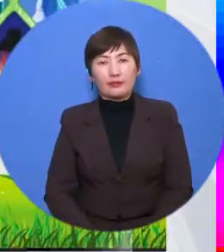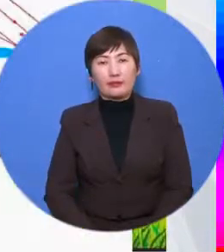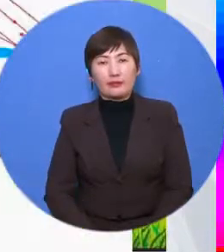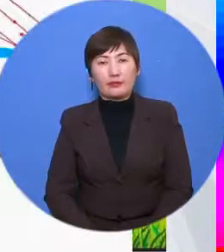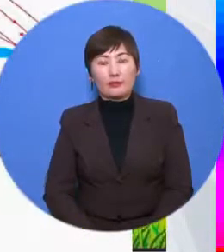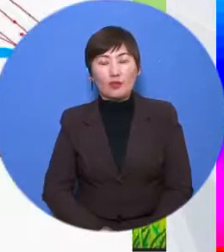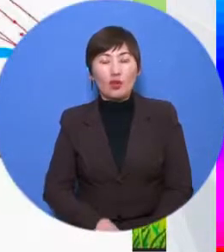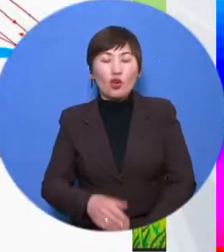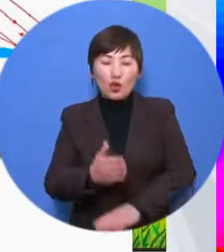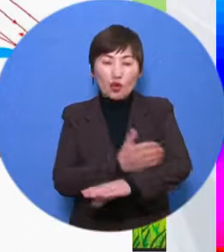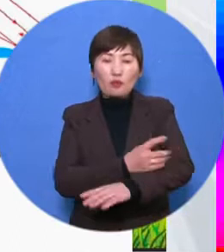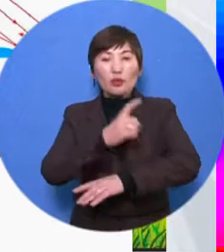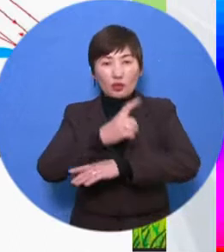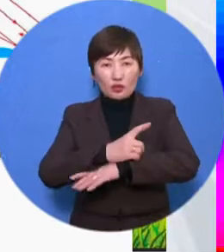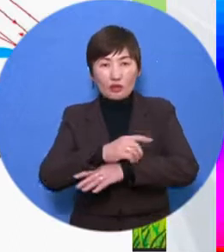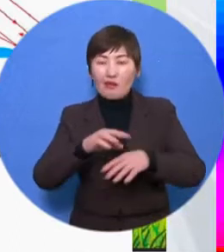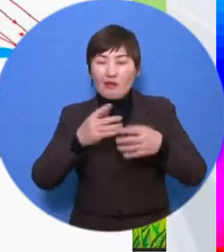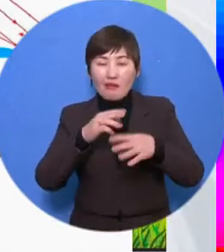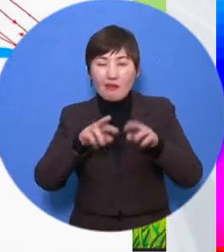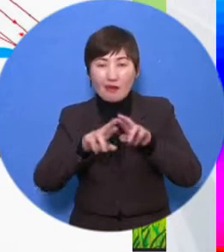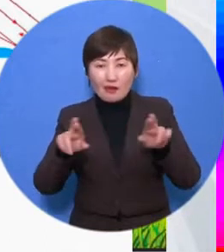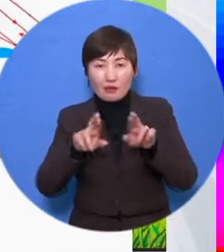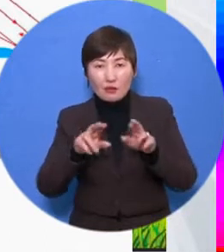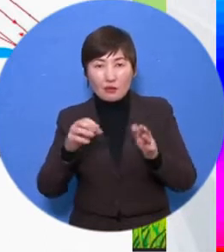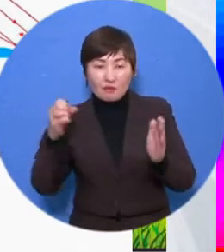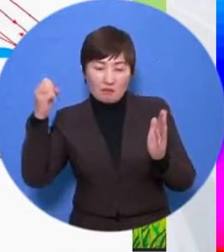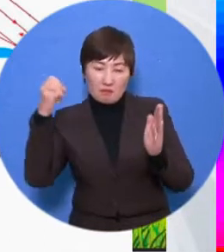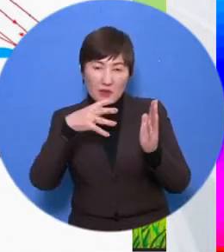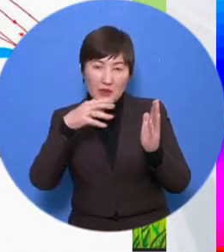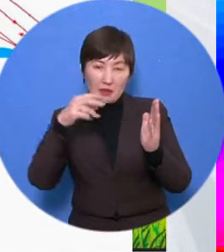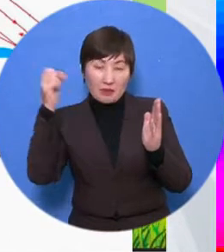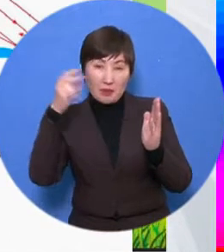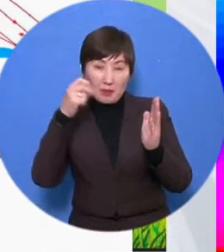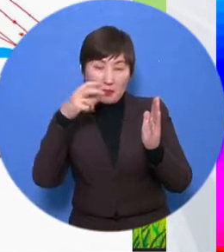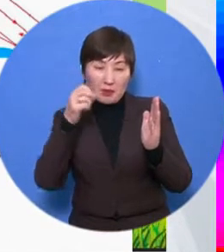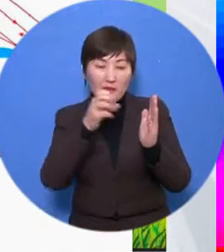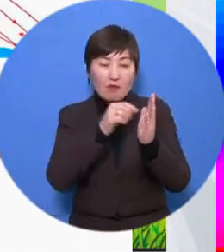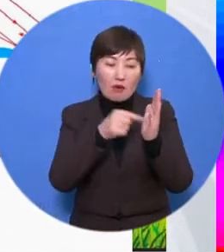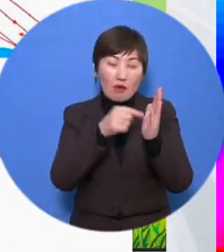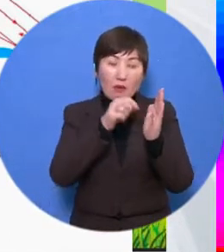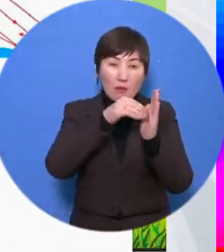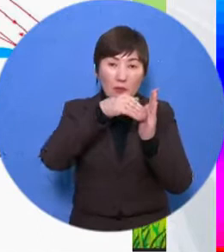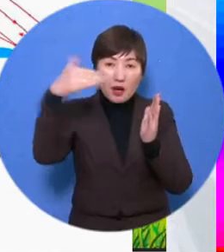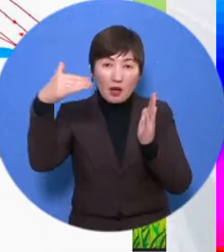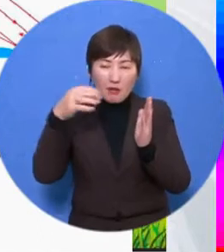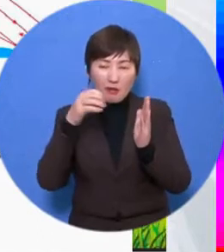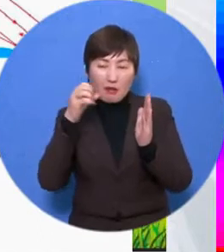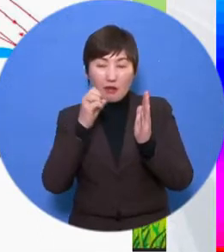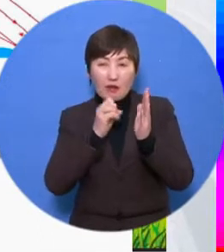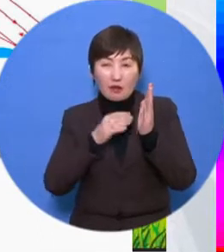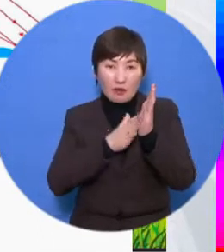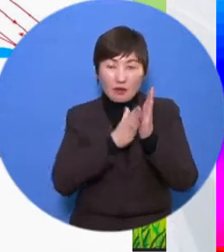За бид өмнөх хичээлээр янз бүрийн бит дээр гэрлийн цэцрэг тусгаж үзсэн. Биеийн гадаргуугаас гэрэл ойхдоо толин ойлт, саринцоо ойлт